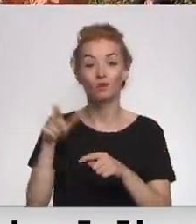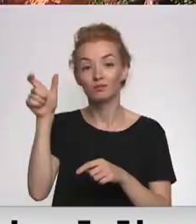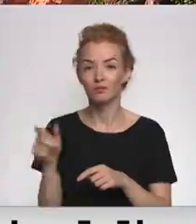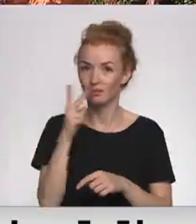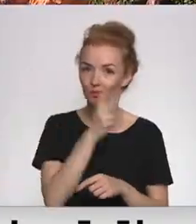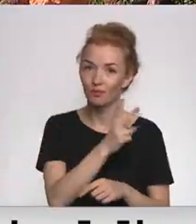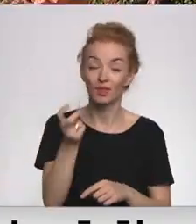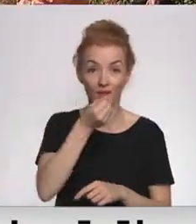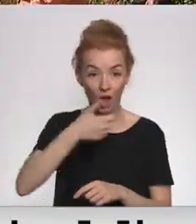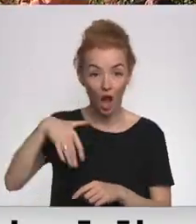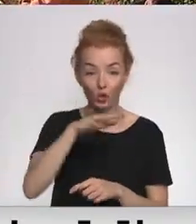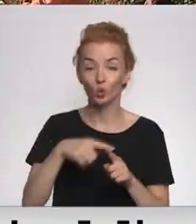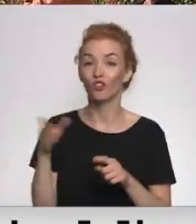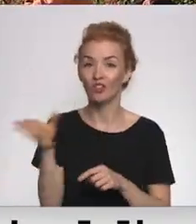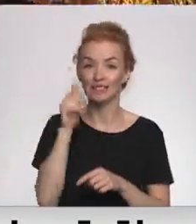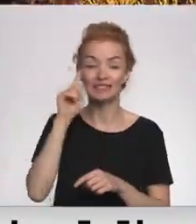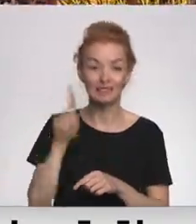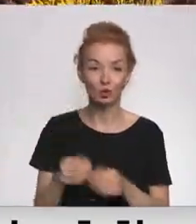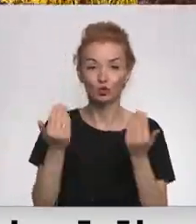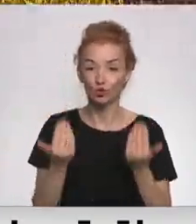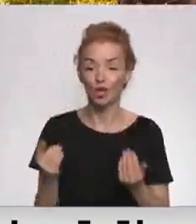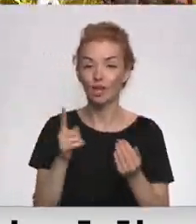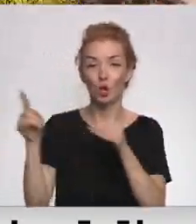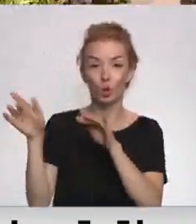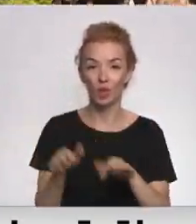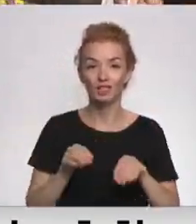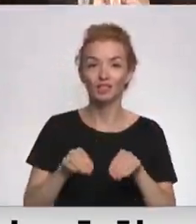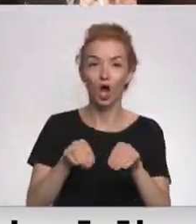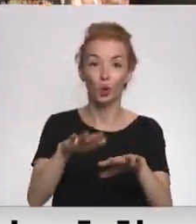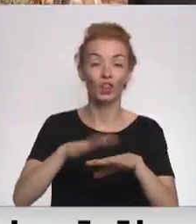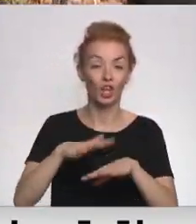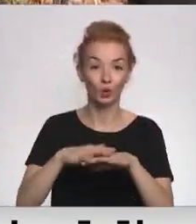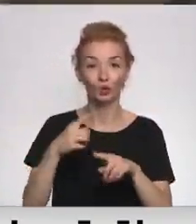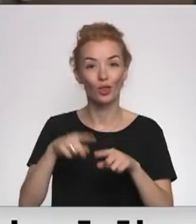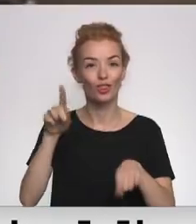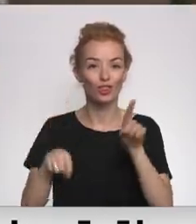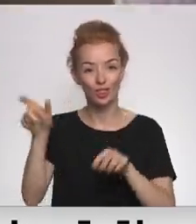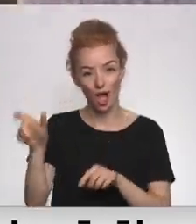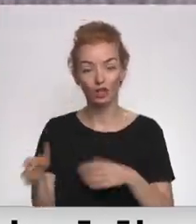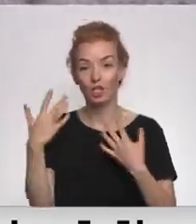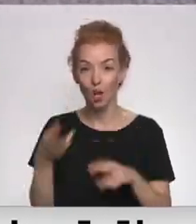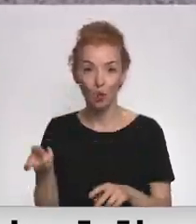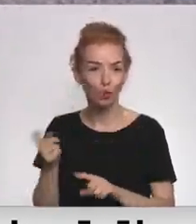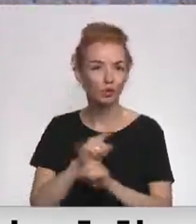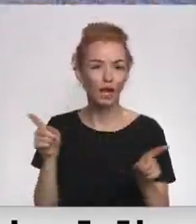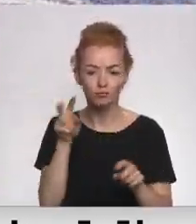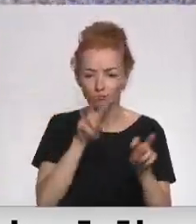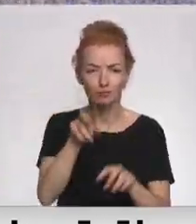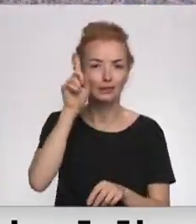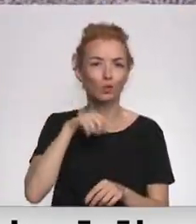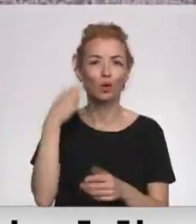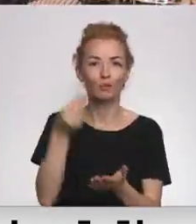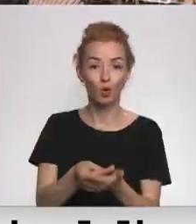pils dārzu. Visi zina, ka šodien Rundālē ir rudens stādu tirgus, un daži jau nākot zina, ko meklē. Mēs pirms